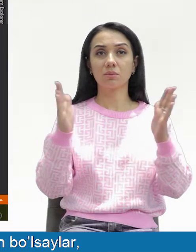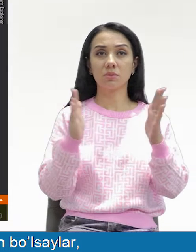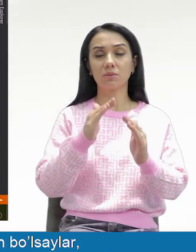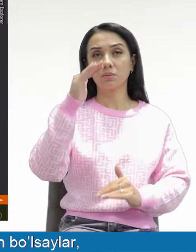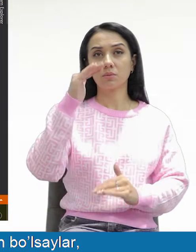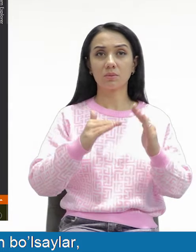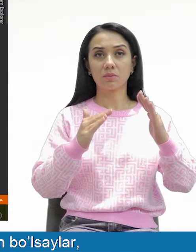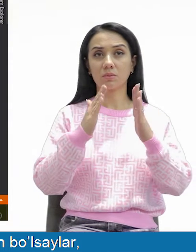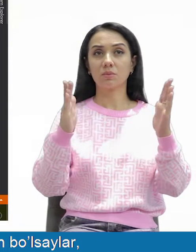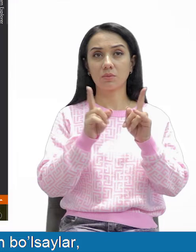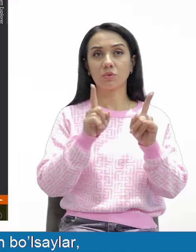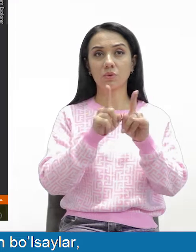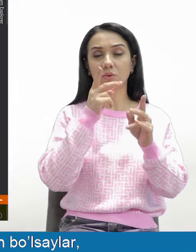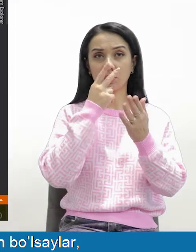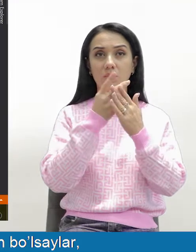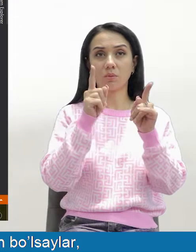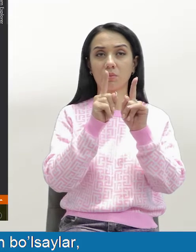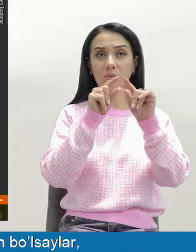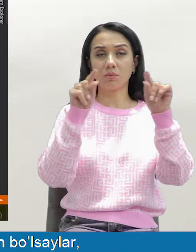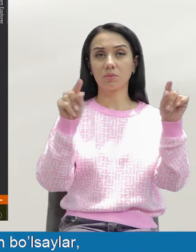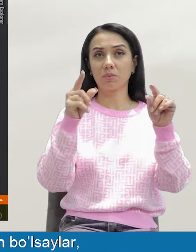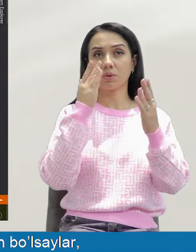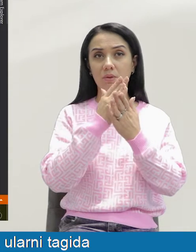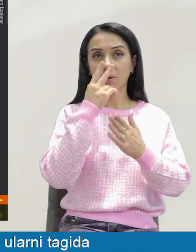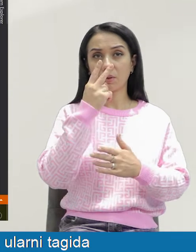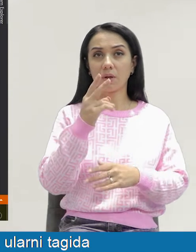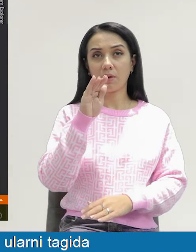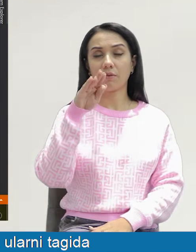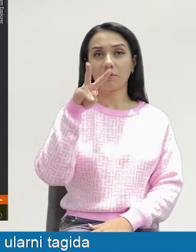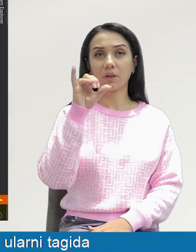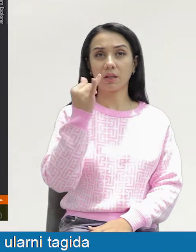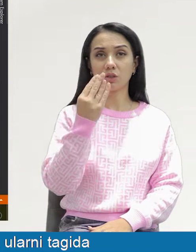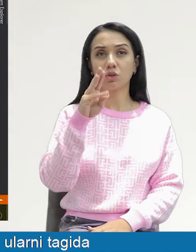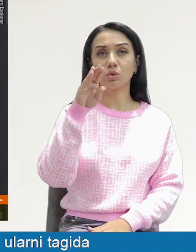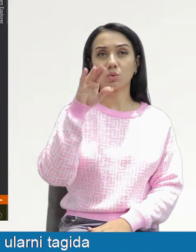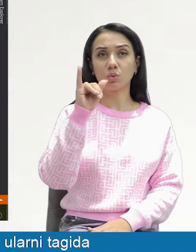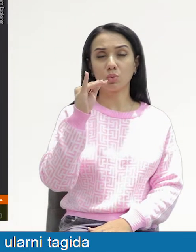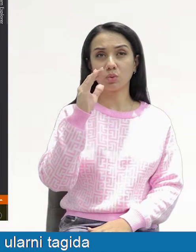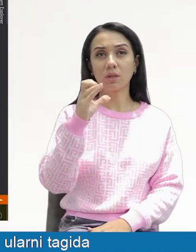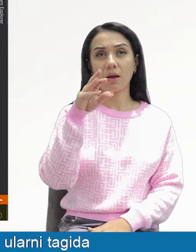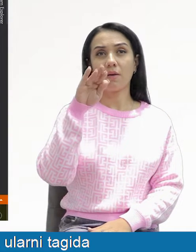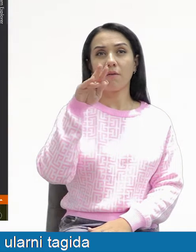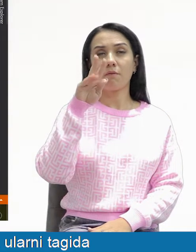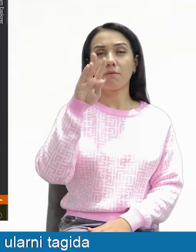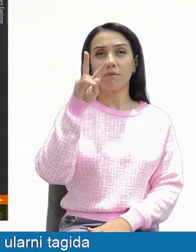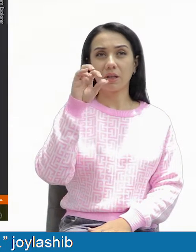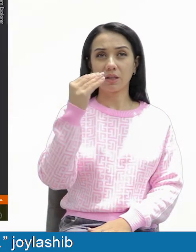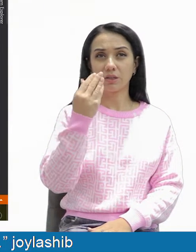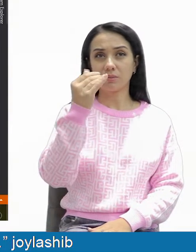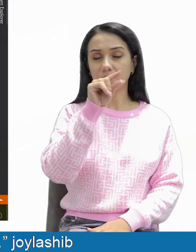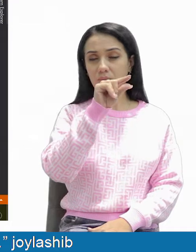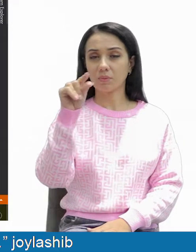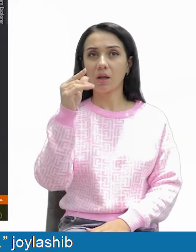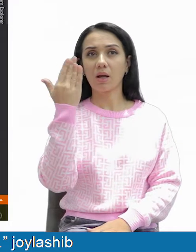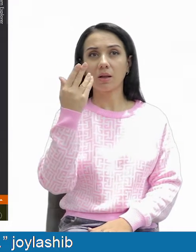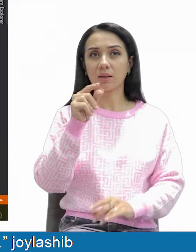ham pastda joylashtiribdi. Ya'ni ko'rgan bo'lsanglar, flash toolslar bor, ya'ni fleshkalar format qiladigan programmalar bor. Uni tagida